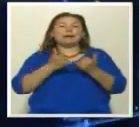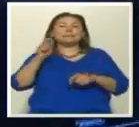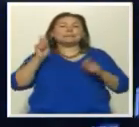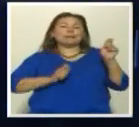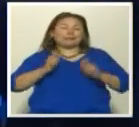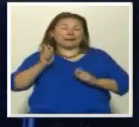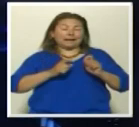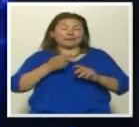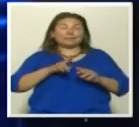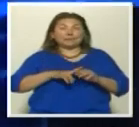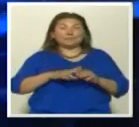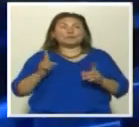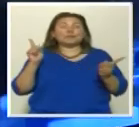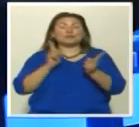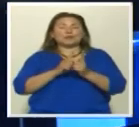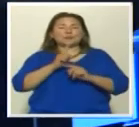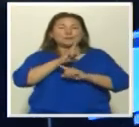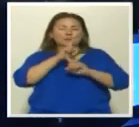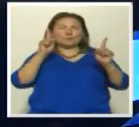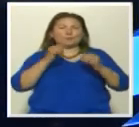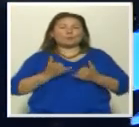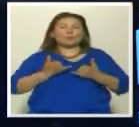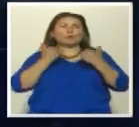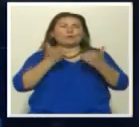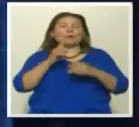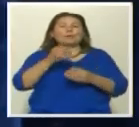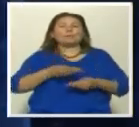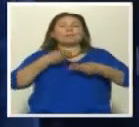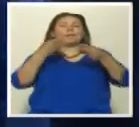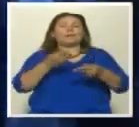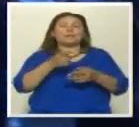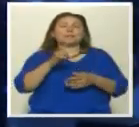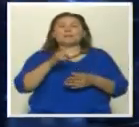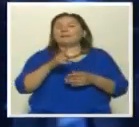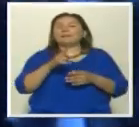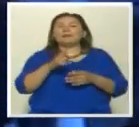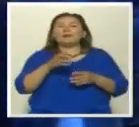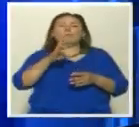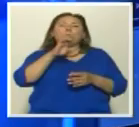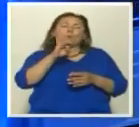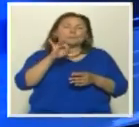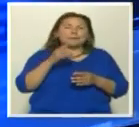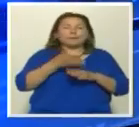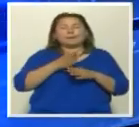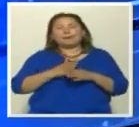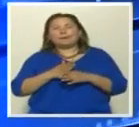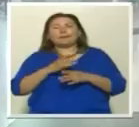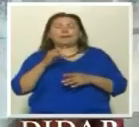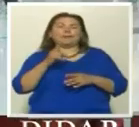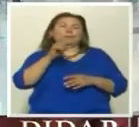воздушную гавань, мангистауцы встречали с особым удовольствием, подавая национальные напитки баурсаки. Подробнее об этом в следующем